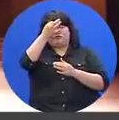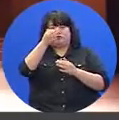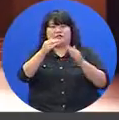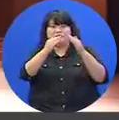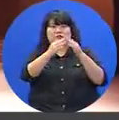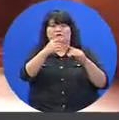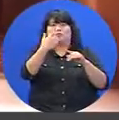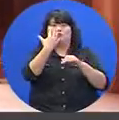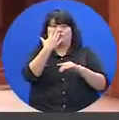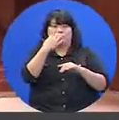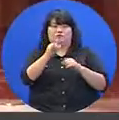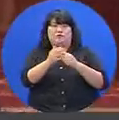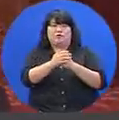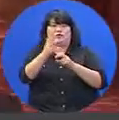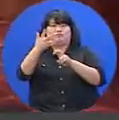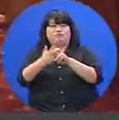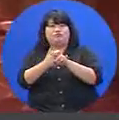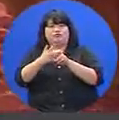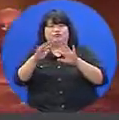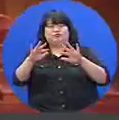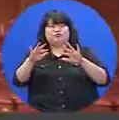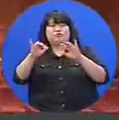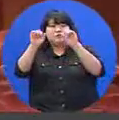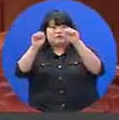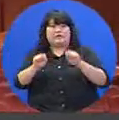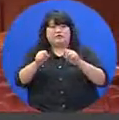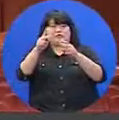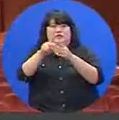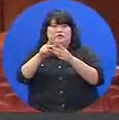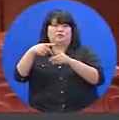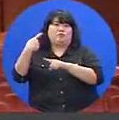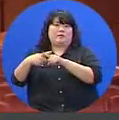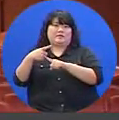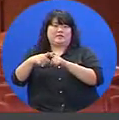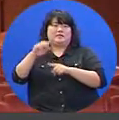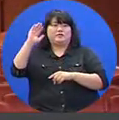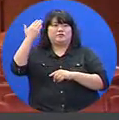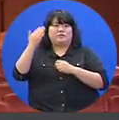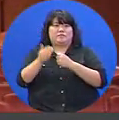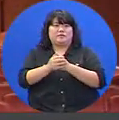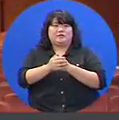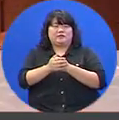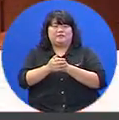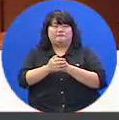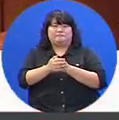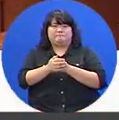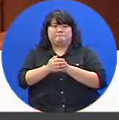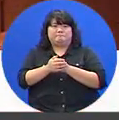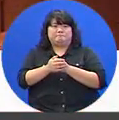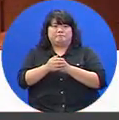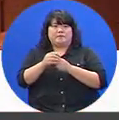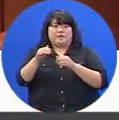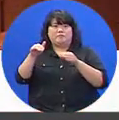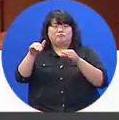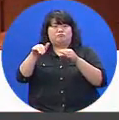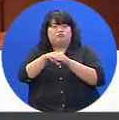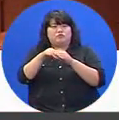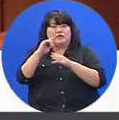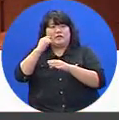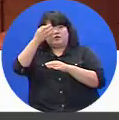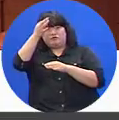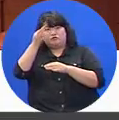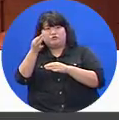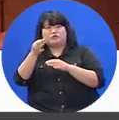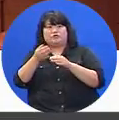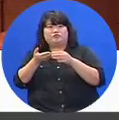물론 무주 군민체육센터 등도 사정은 마찬가지입니다. 문화예술 공급하는 차원이기 때문에